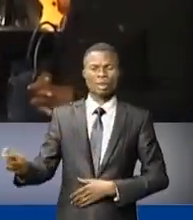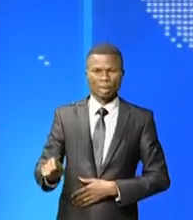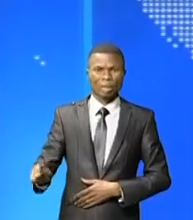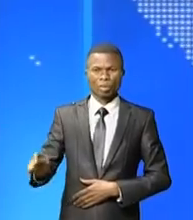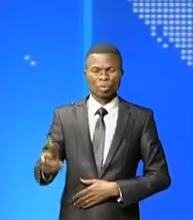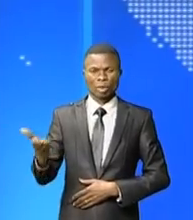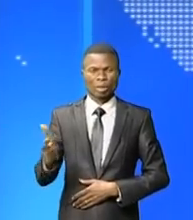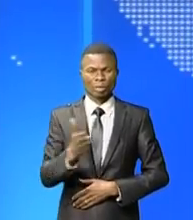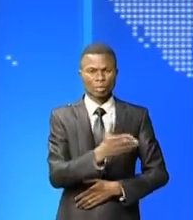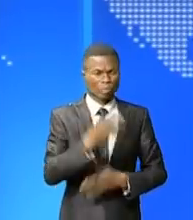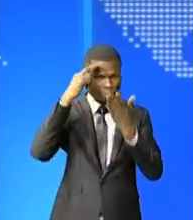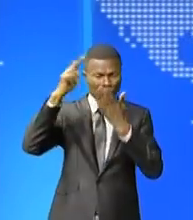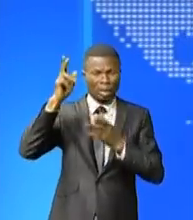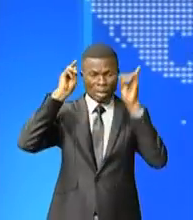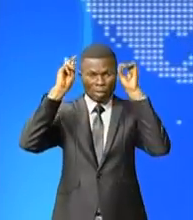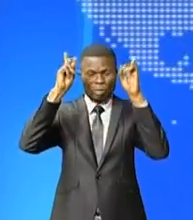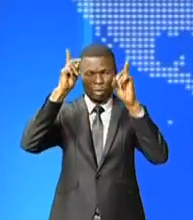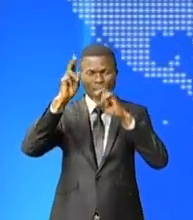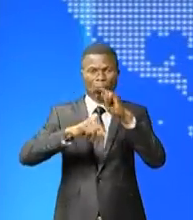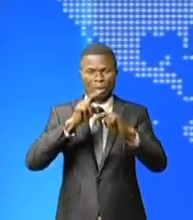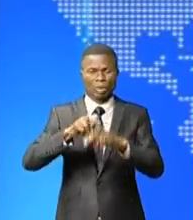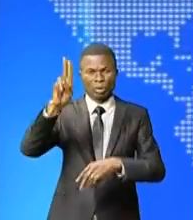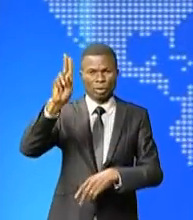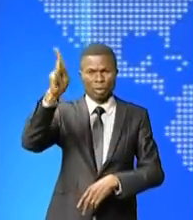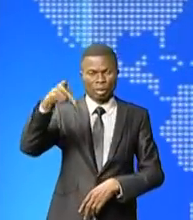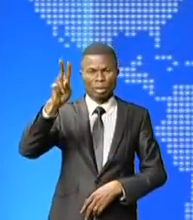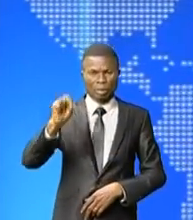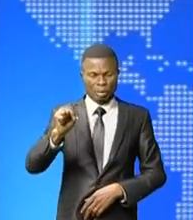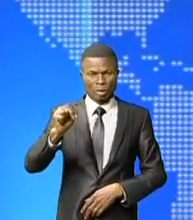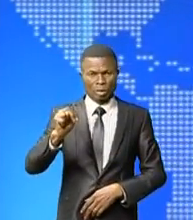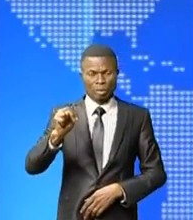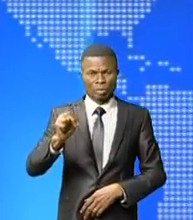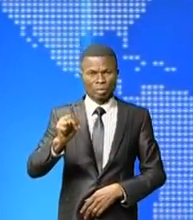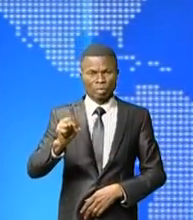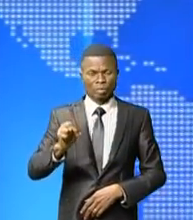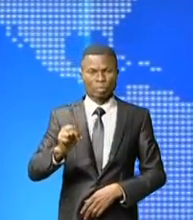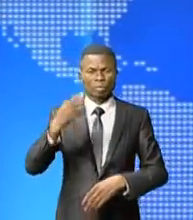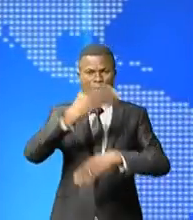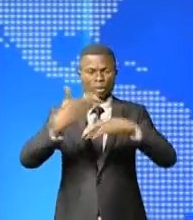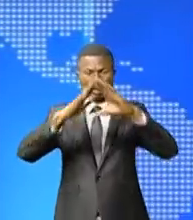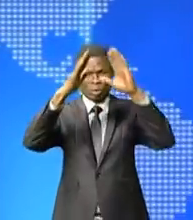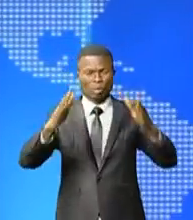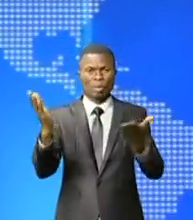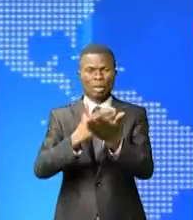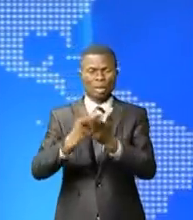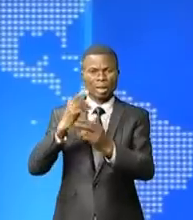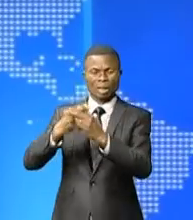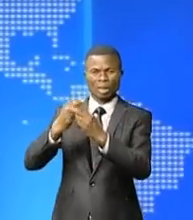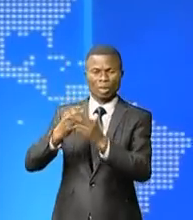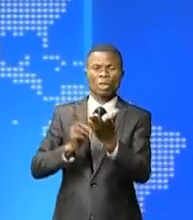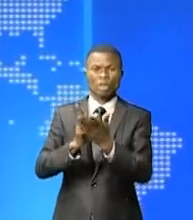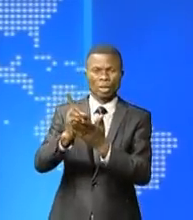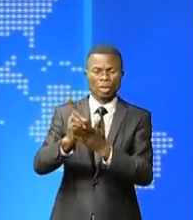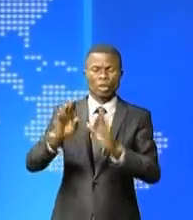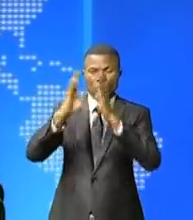territoire. L'Université pédagogique nationale UPN vient de mettre sa bibliothèque de la faculté des droits à la disposition